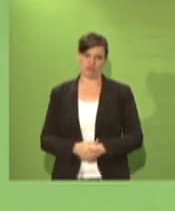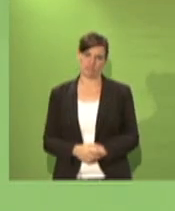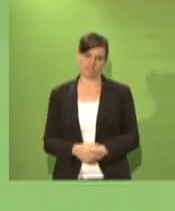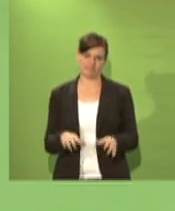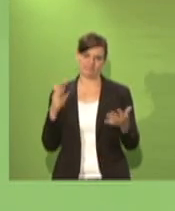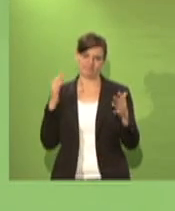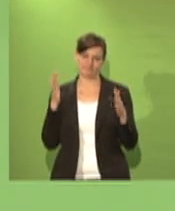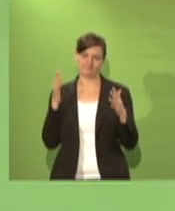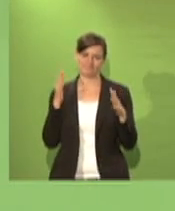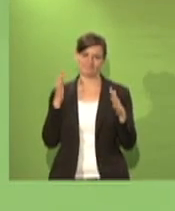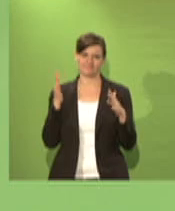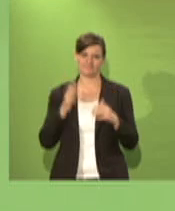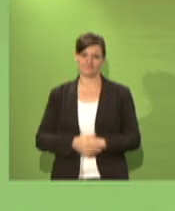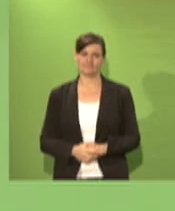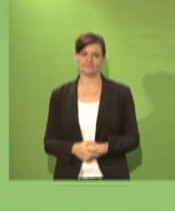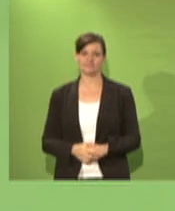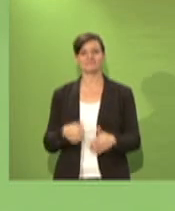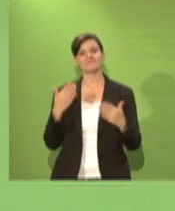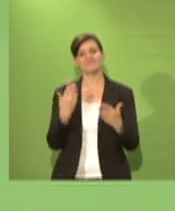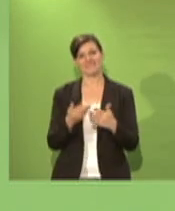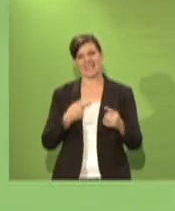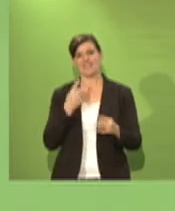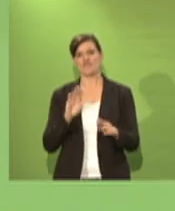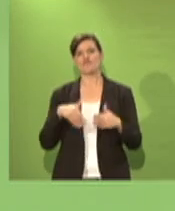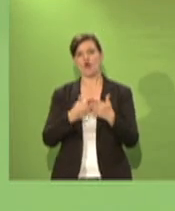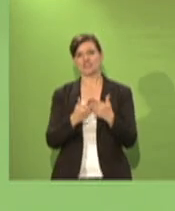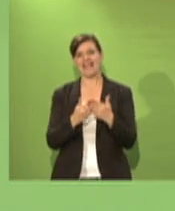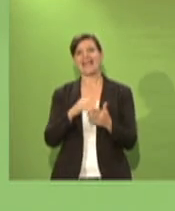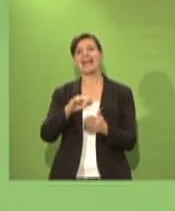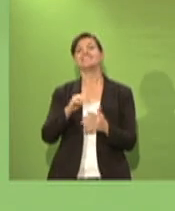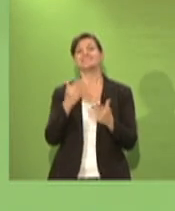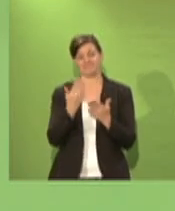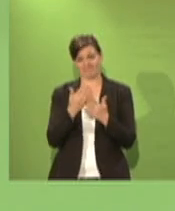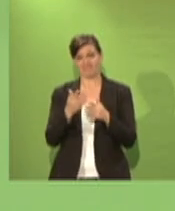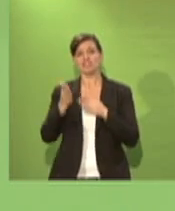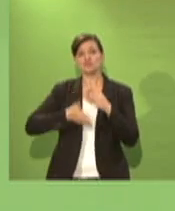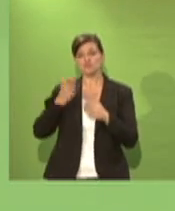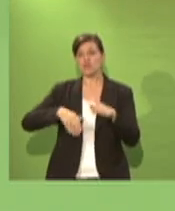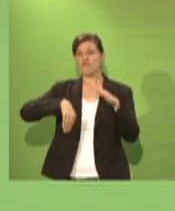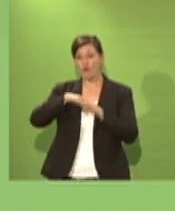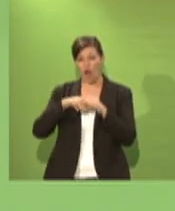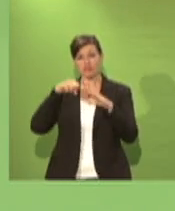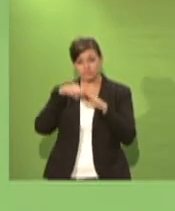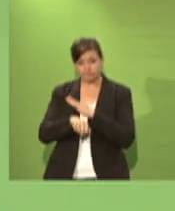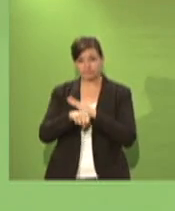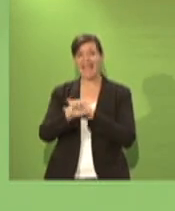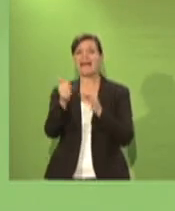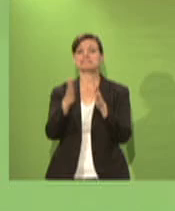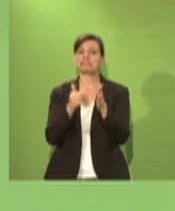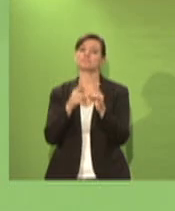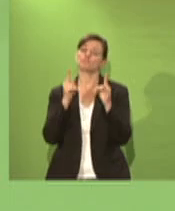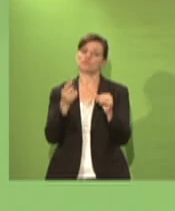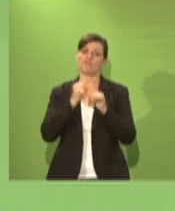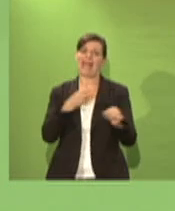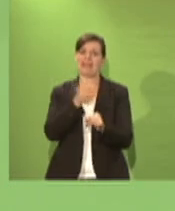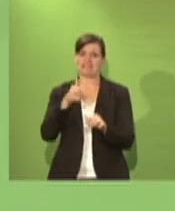Und deswegen schlagen wir vor, dass die erste Klasse bei vollen Zügen eben freigegeben werden muss. Es kann nicht sein, dass in einem